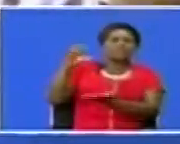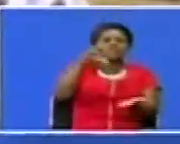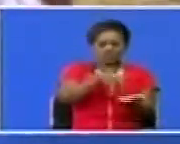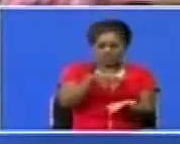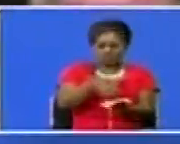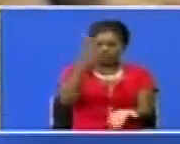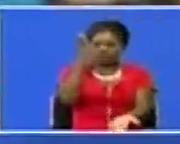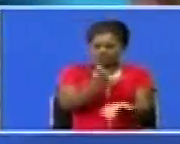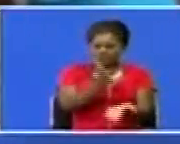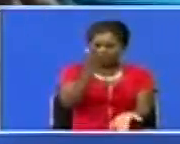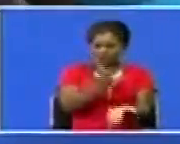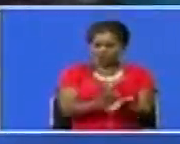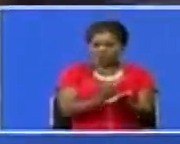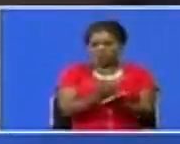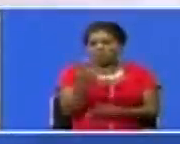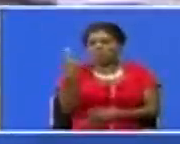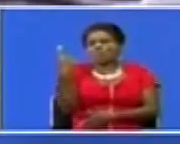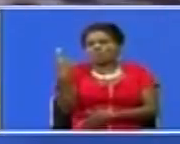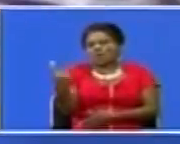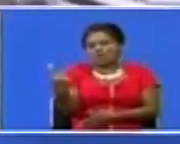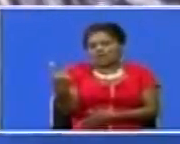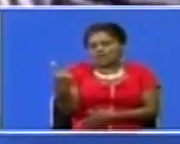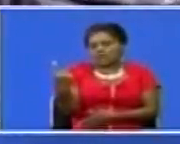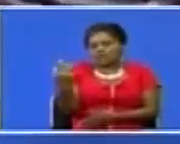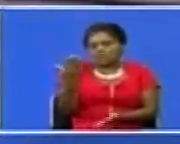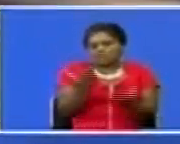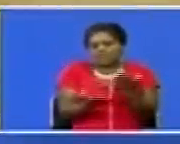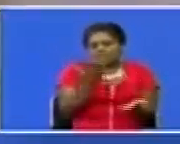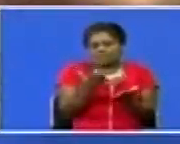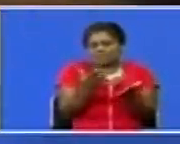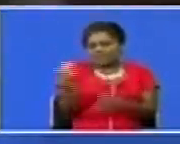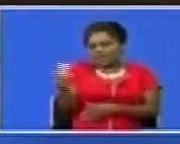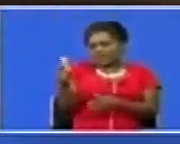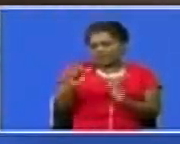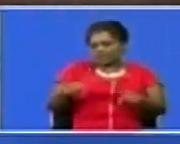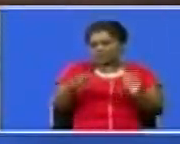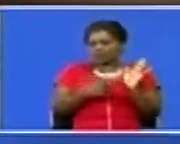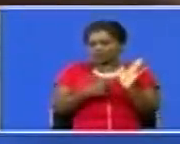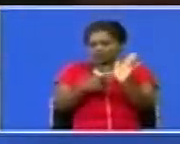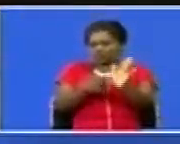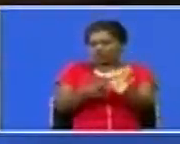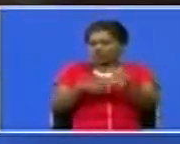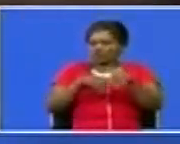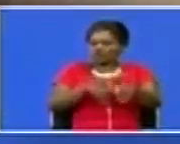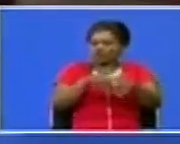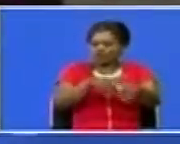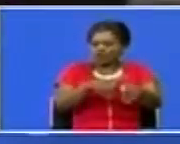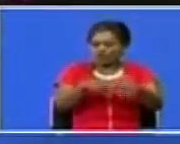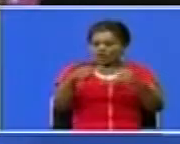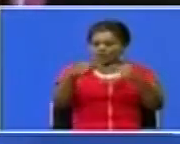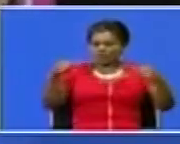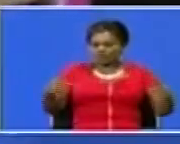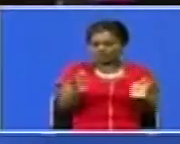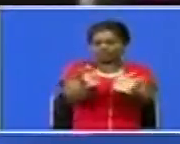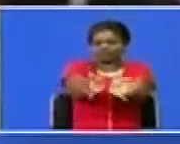Bila shaka mmoja kuenda wa, kama kamera yangu inaweza kuonyesha, mmoja wa labda wafuasi wa Kizza Besigye akiwa